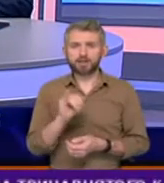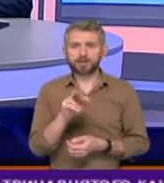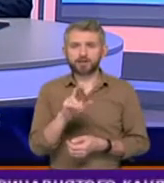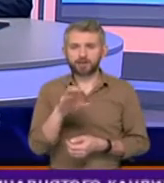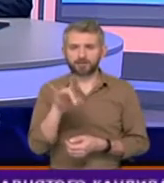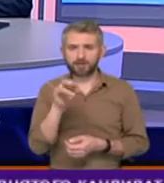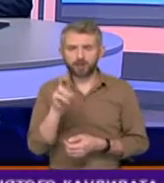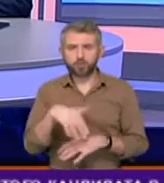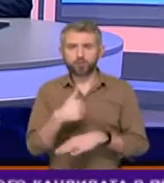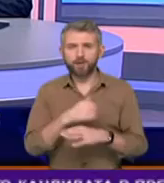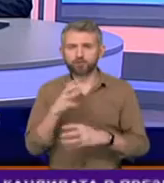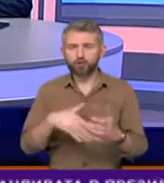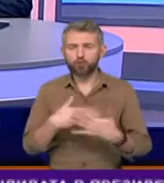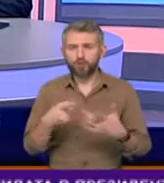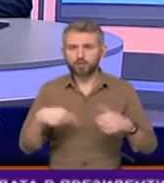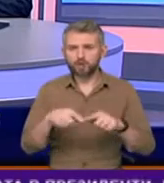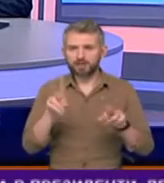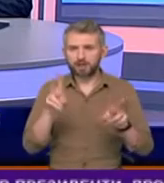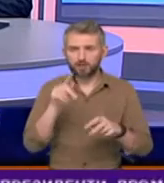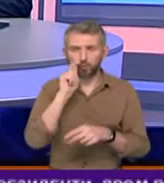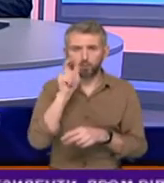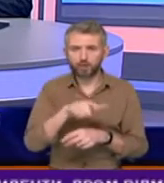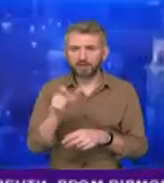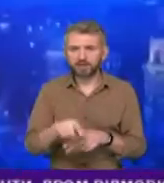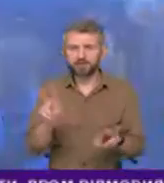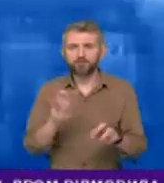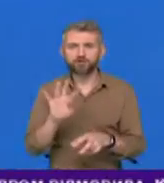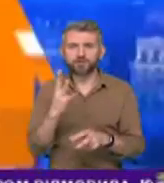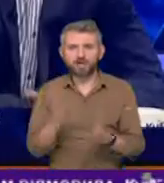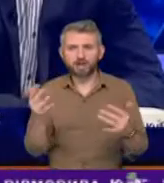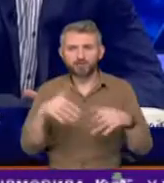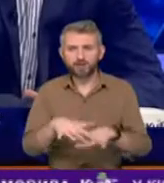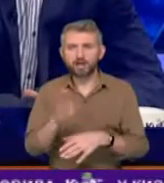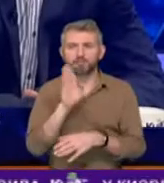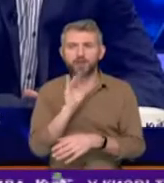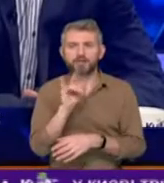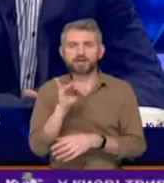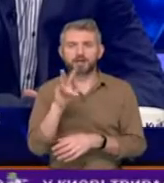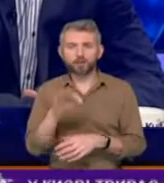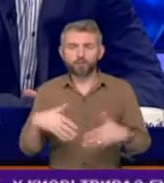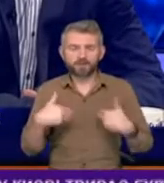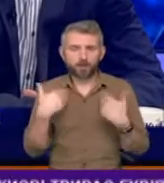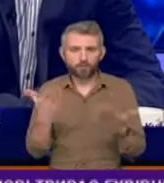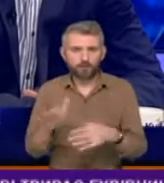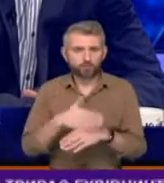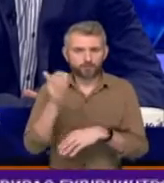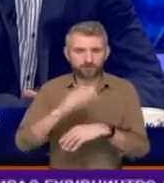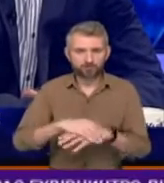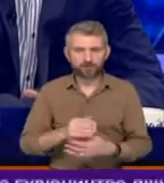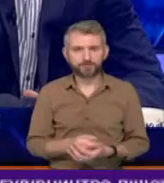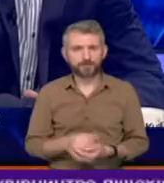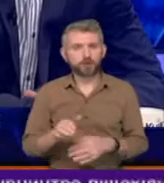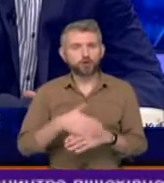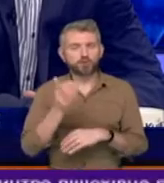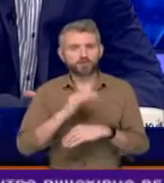голова Міжнародної громадської організації українців «Четверта хвиля». Пані Ірино, я вас вітаю, добрий вечір.